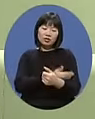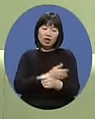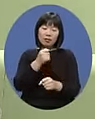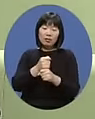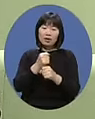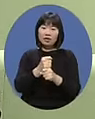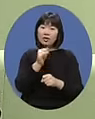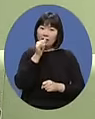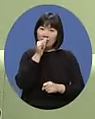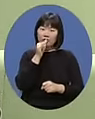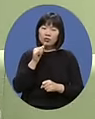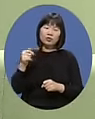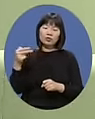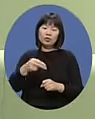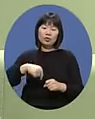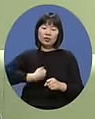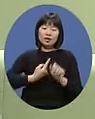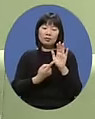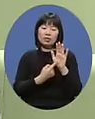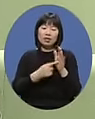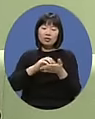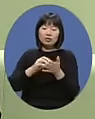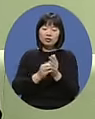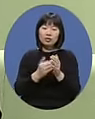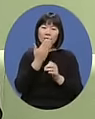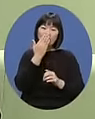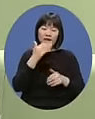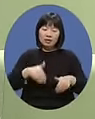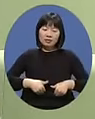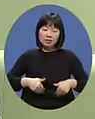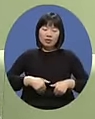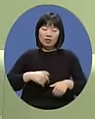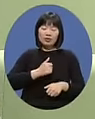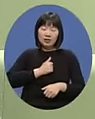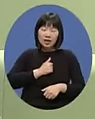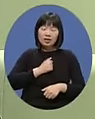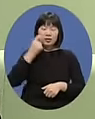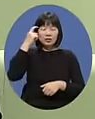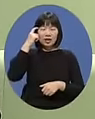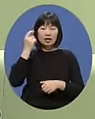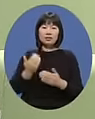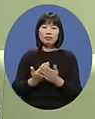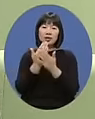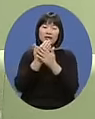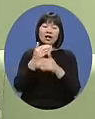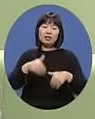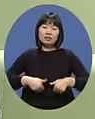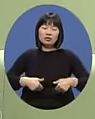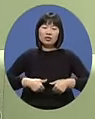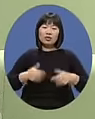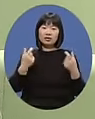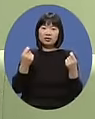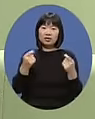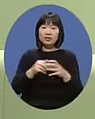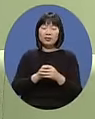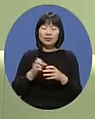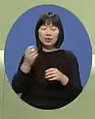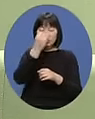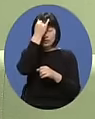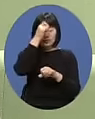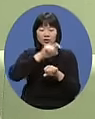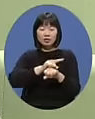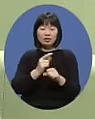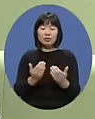형성이 돼 있어야 되고 그다음에 자기 표현도 어느 정도 할 수 있어야 되고 자존감도 좀 어느 정도 형성이 돼 있어야 되고 네. 예, 또 도덕성도